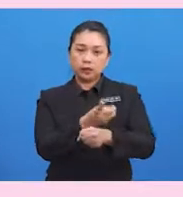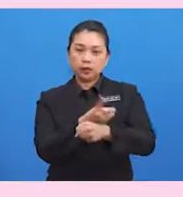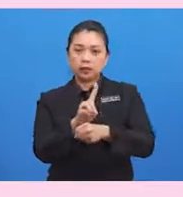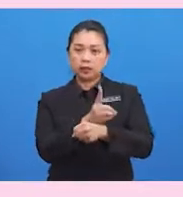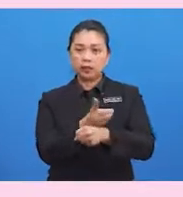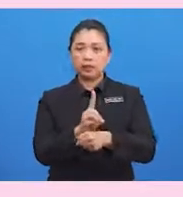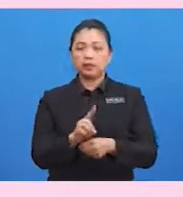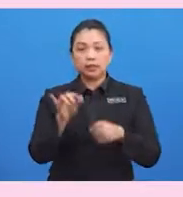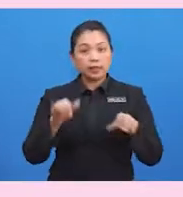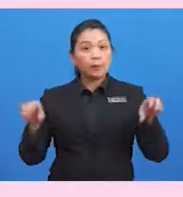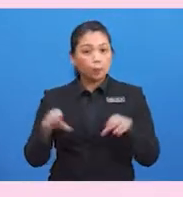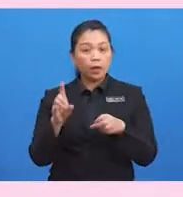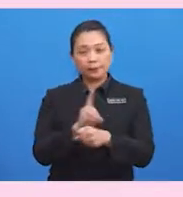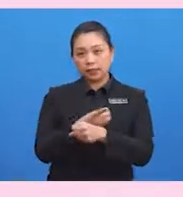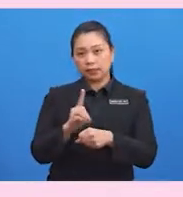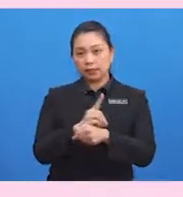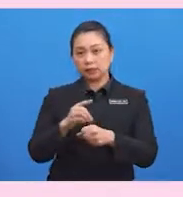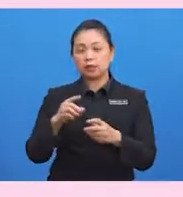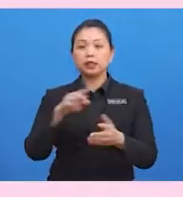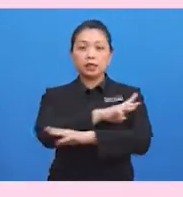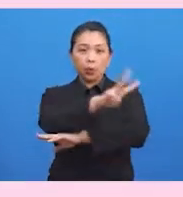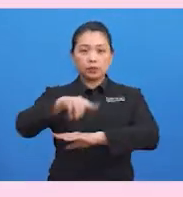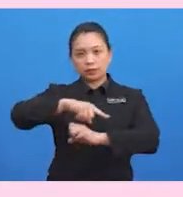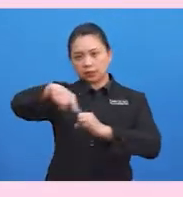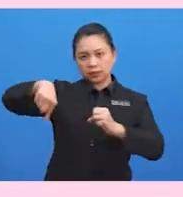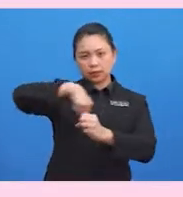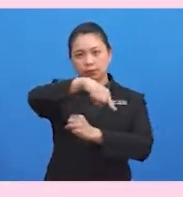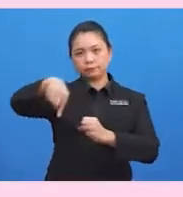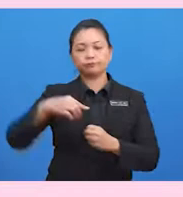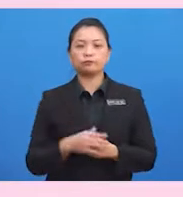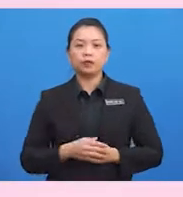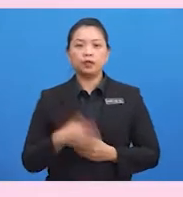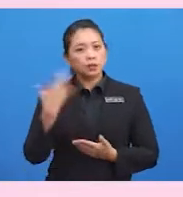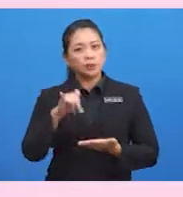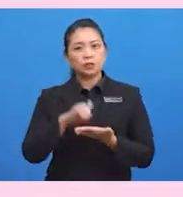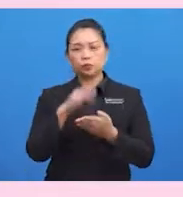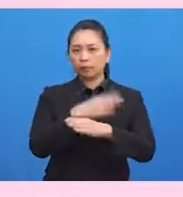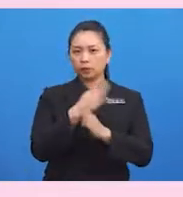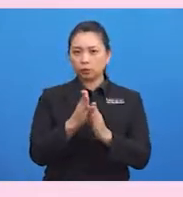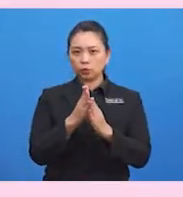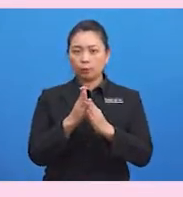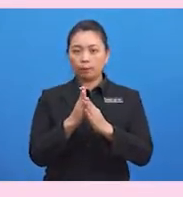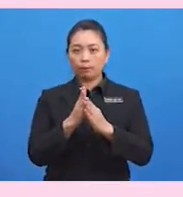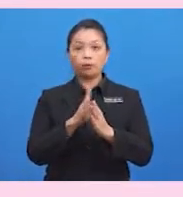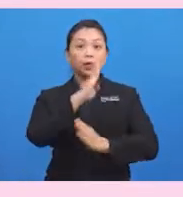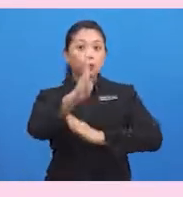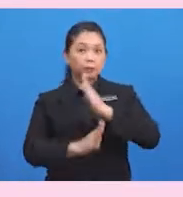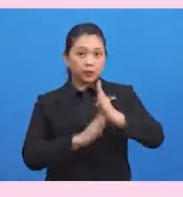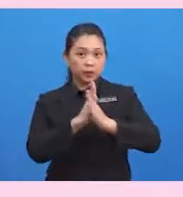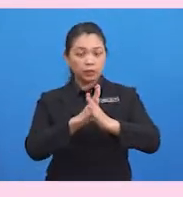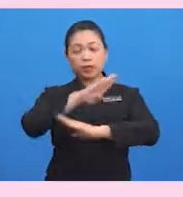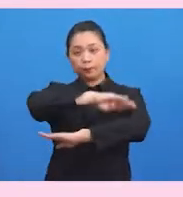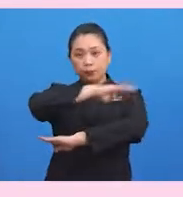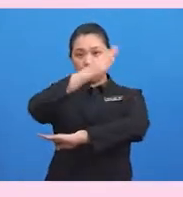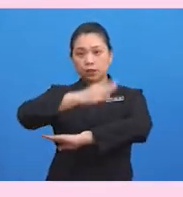activity perdagangan di sekitarnya Selain itu bentuk muka bumi belah ke yang berbukit pukau yang